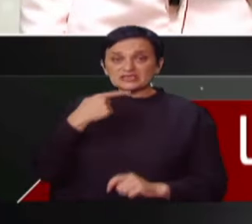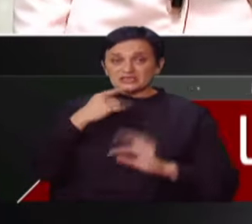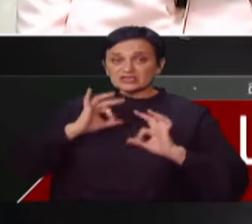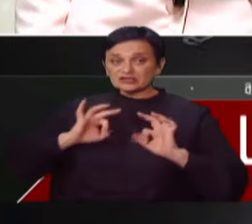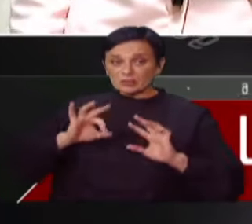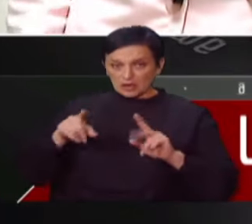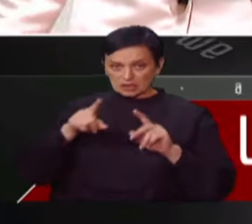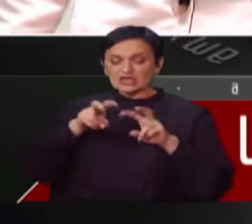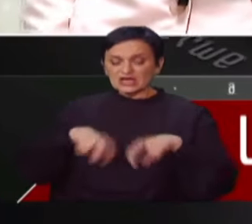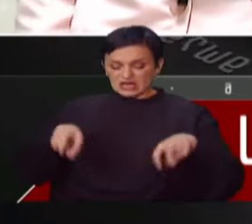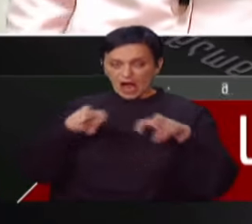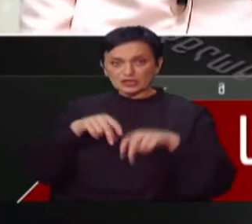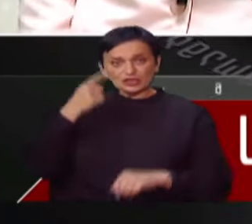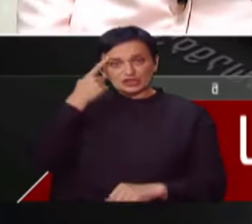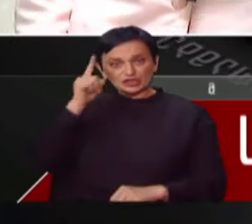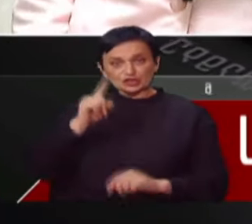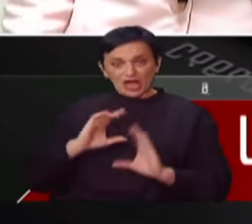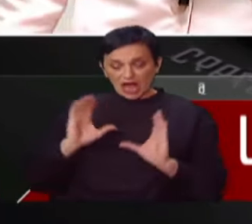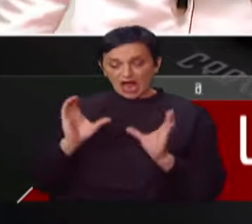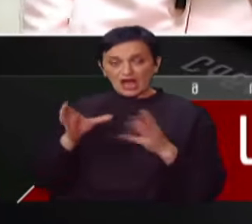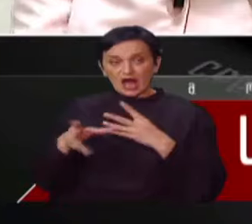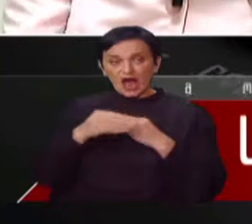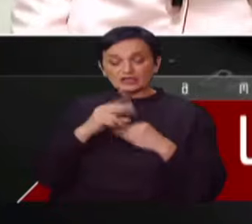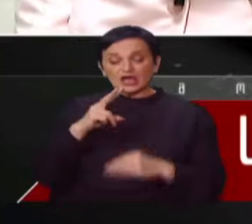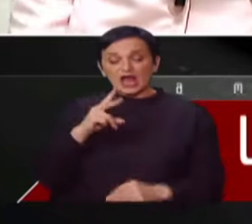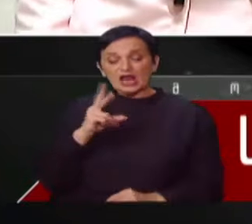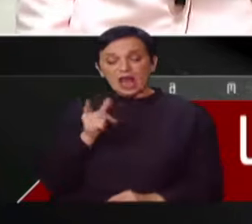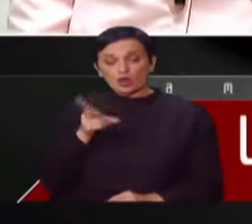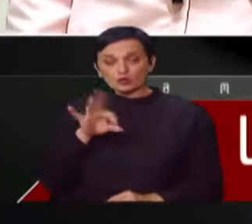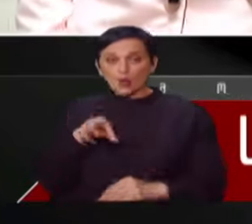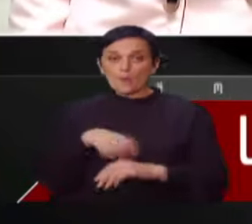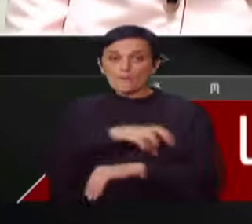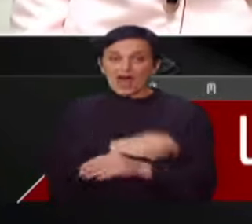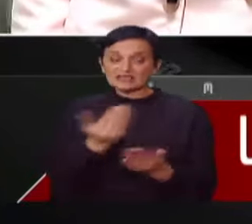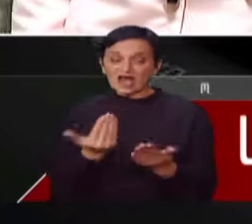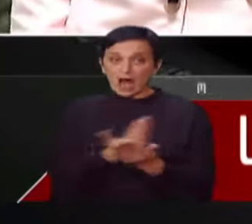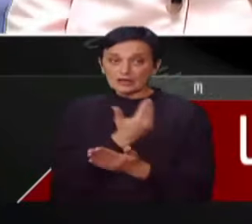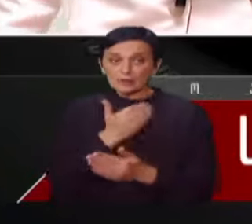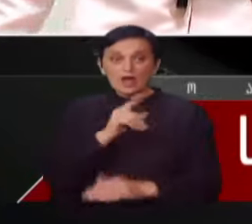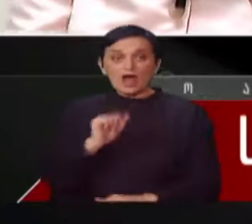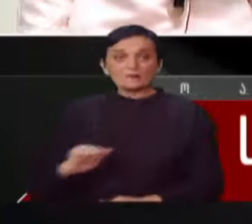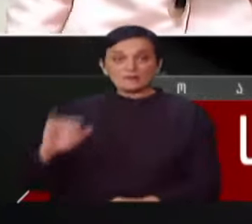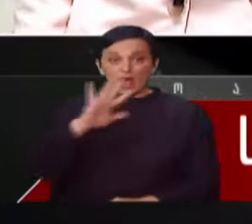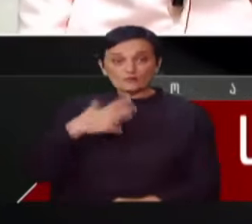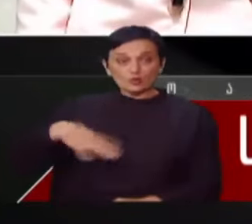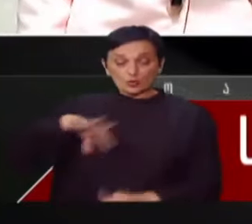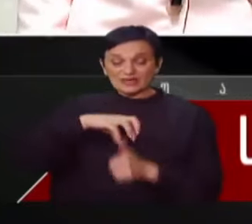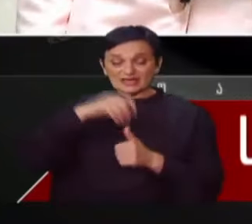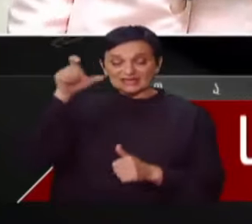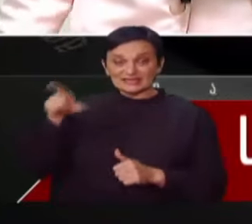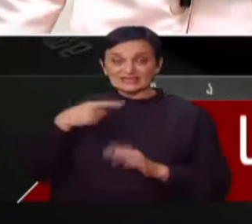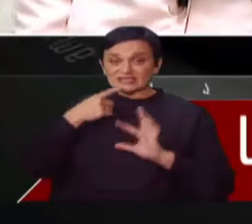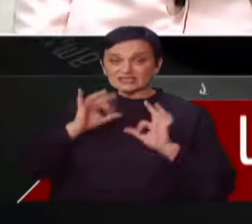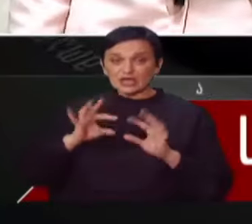ის განიხილავს იდეოლოგიურად ერთობას პარტია ლელოსთან და ასევე პარტია ახლებთან, თუმცა როგორც ევროპული საქართველოს ლიდერი აცხადებს,